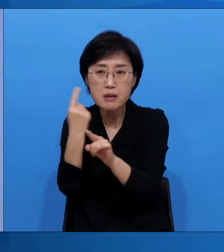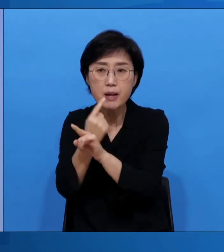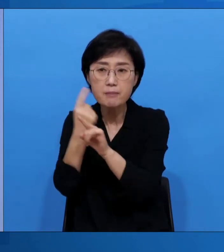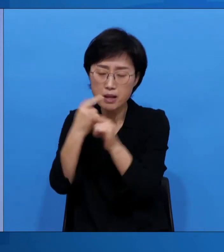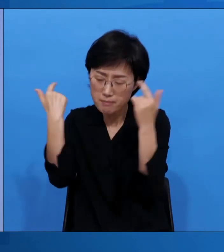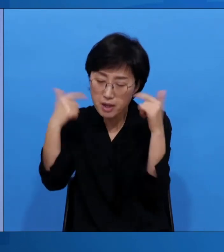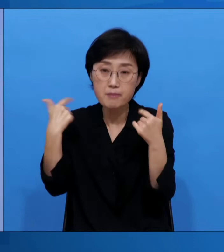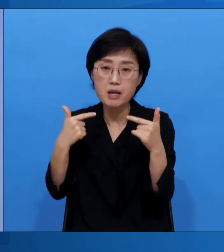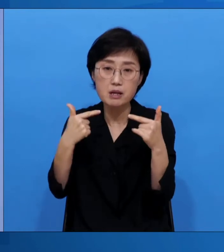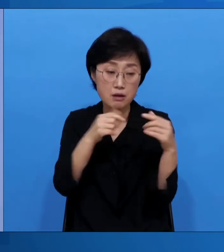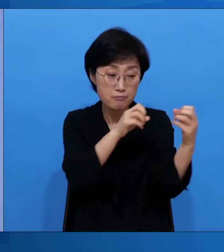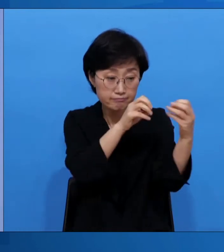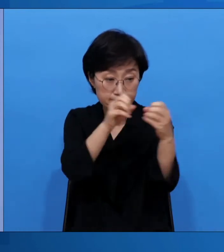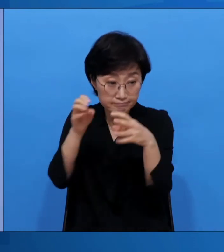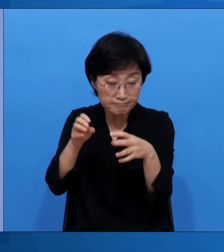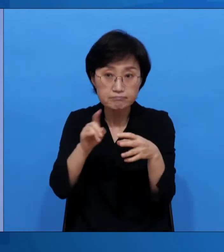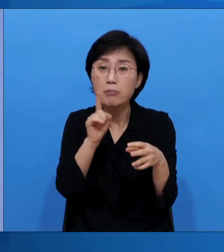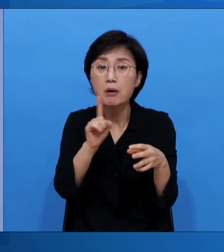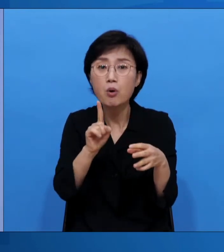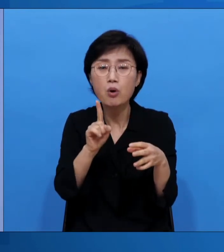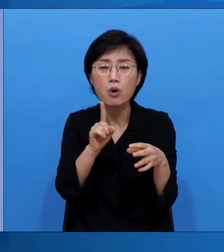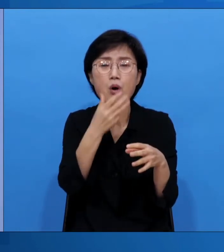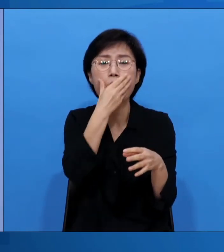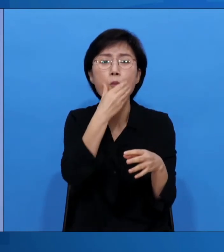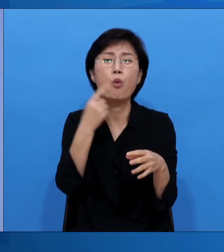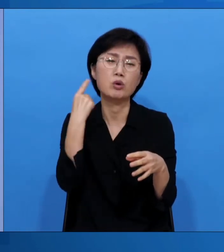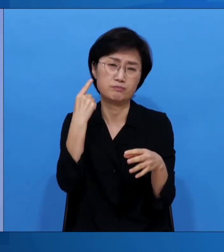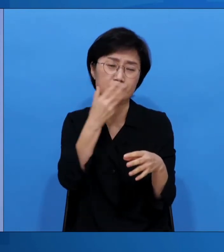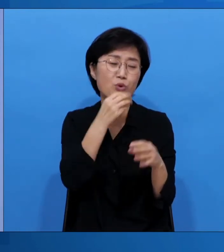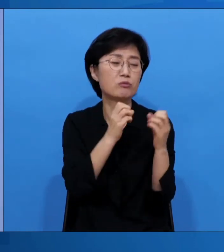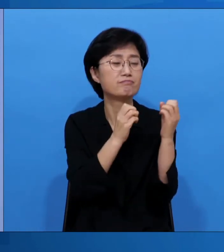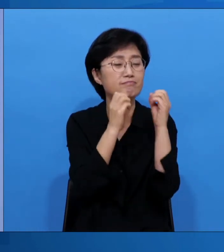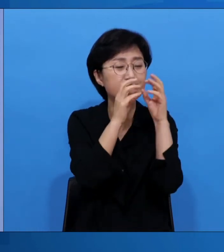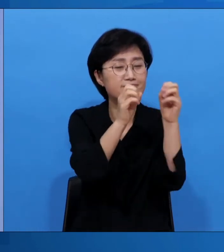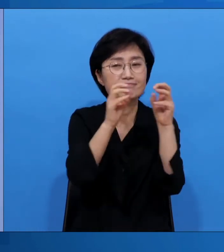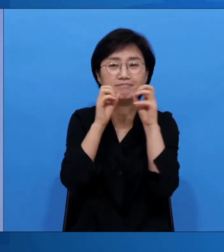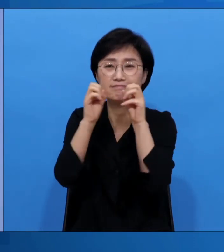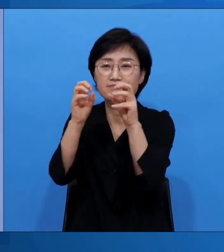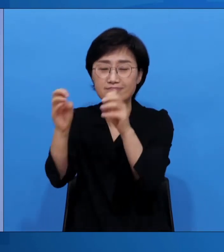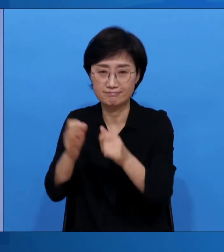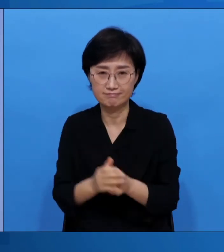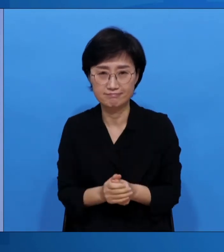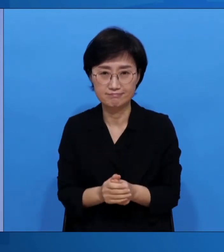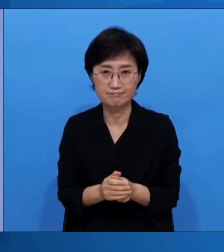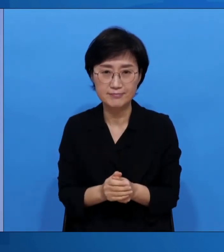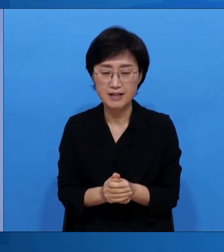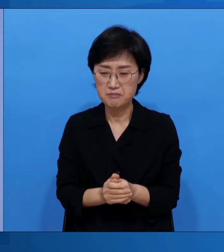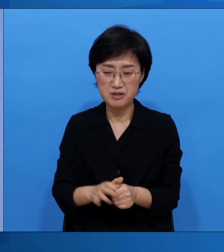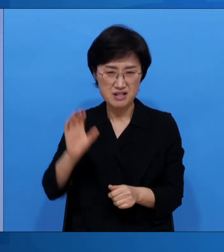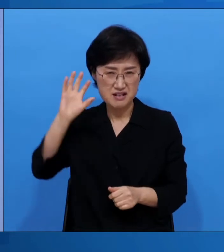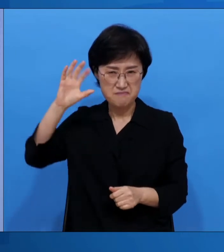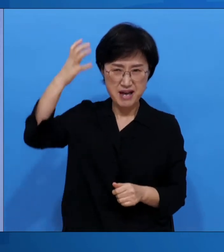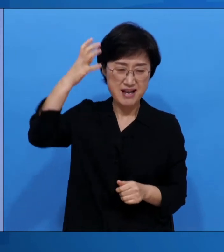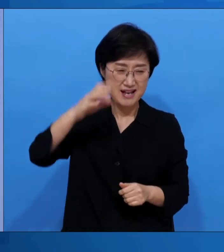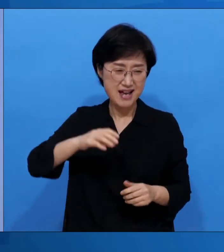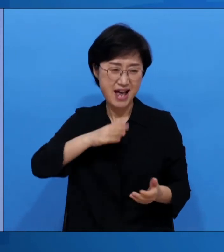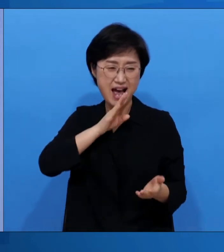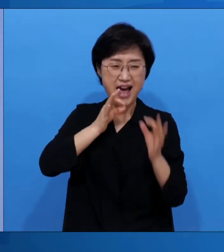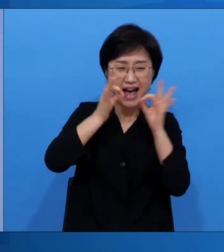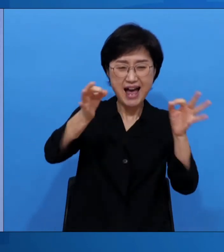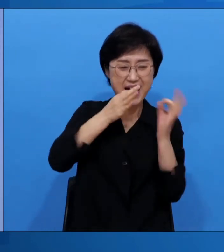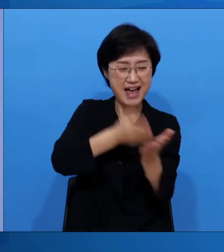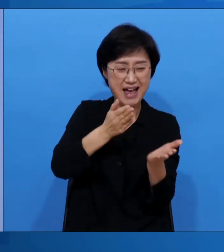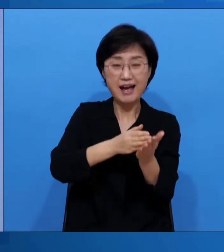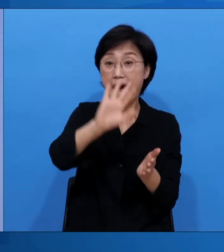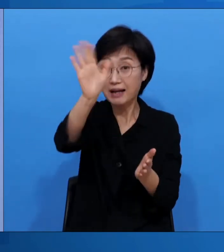about an hour, analyzing the field, talking with people, and then sharing the gospel. 그것도 이상하게 막 전도 이렇게 하는 게 아니고 정말 사람 만났을 때